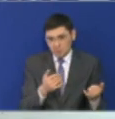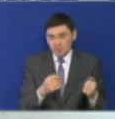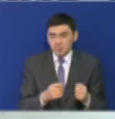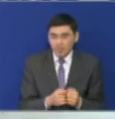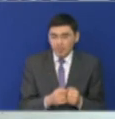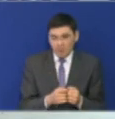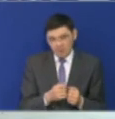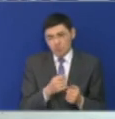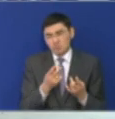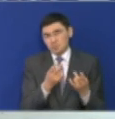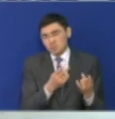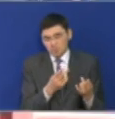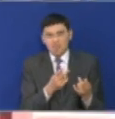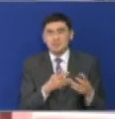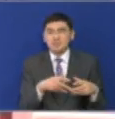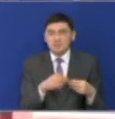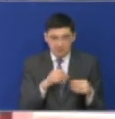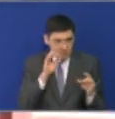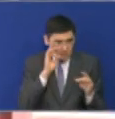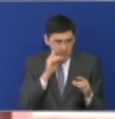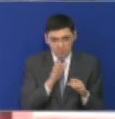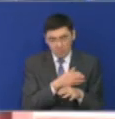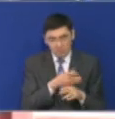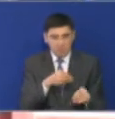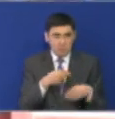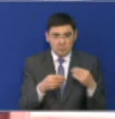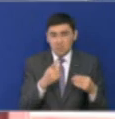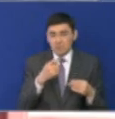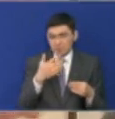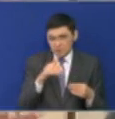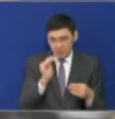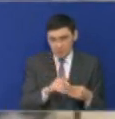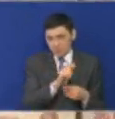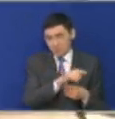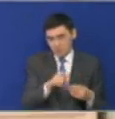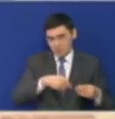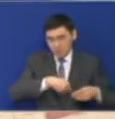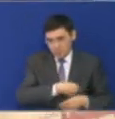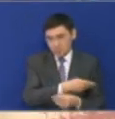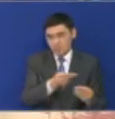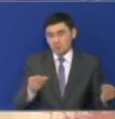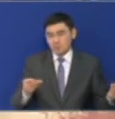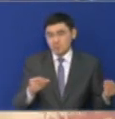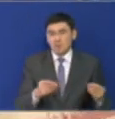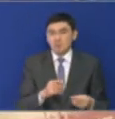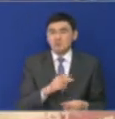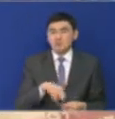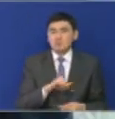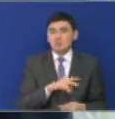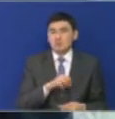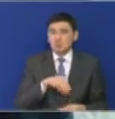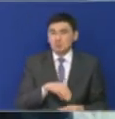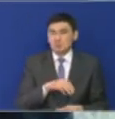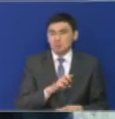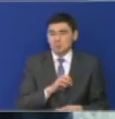сумма была распределена среди малоимущих. 150 тысяч человек получили материальную поддержку. Даулет Булатович не остался в стороне и